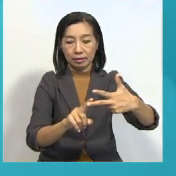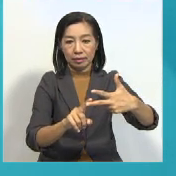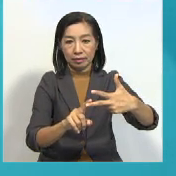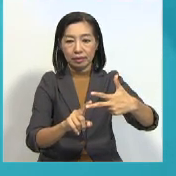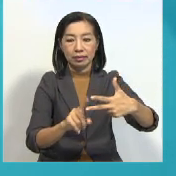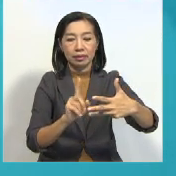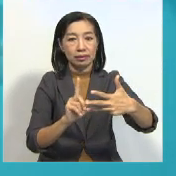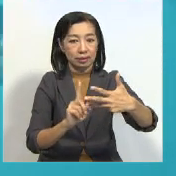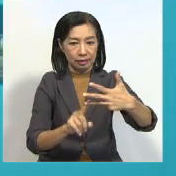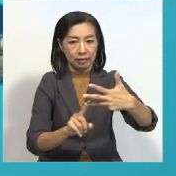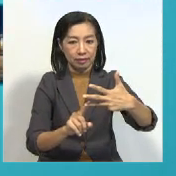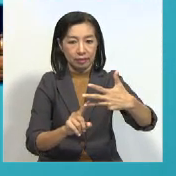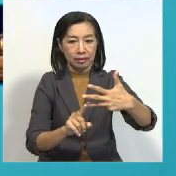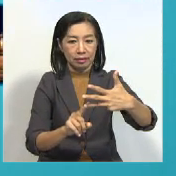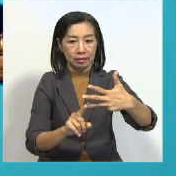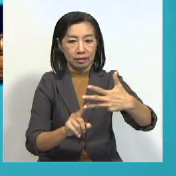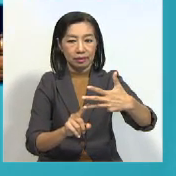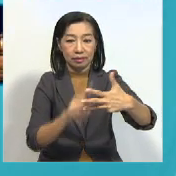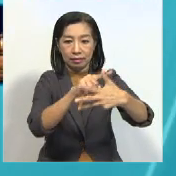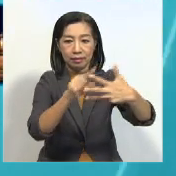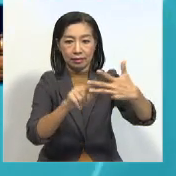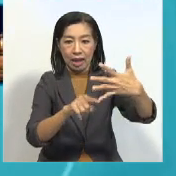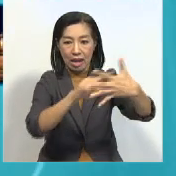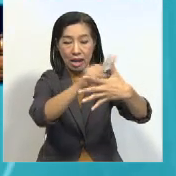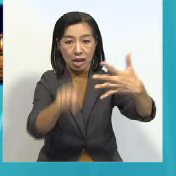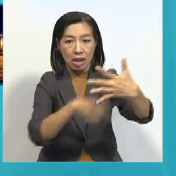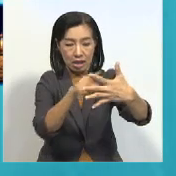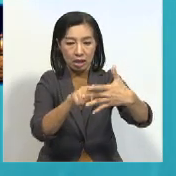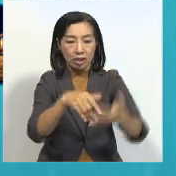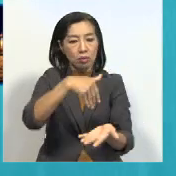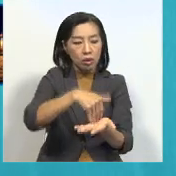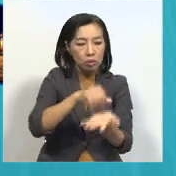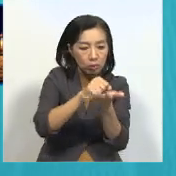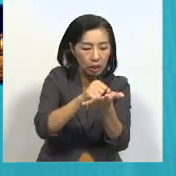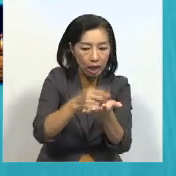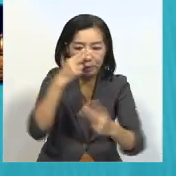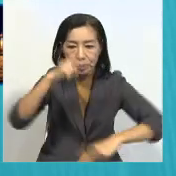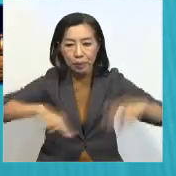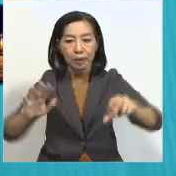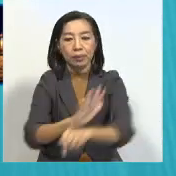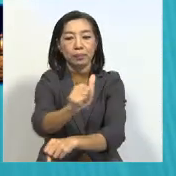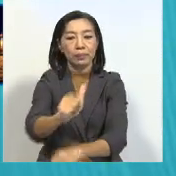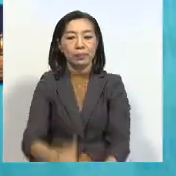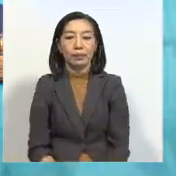ยามและท่าเรือเอเชียทีคเพื่อให้สามารถดูแลประชาชนได้อย่างทั่วถึง